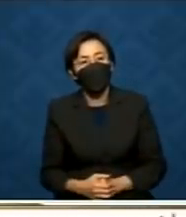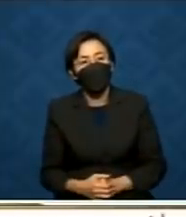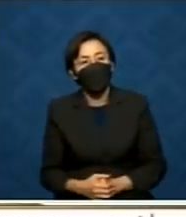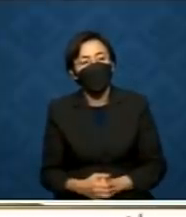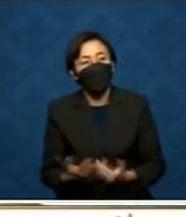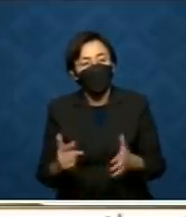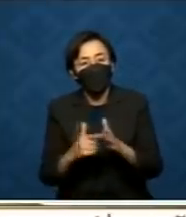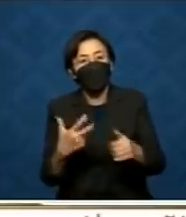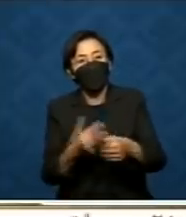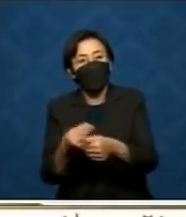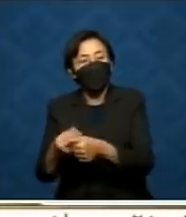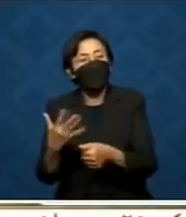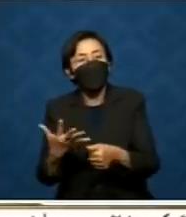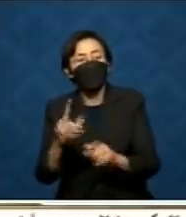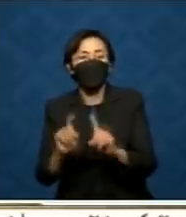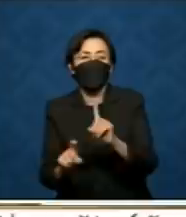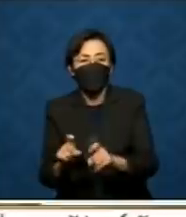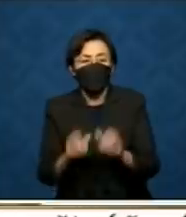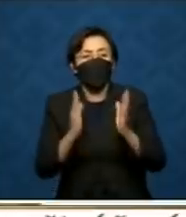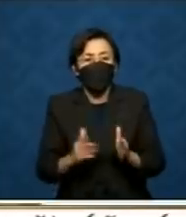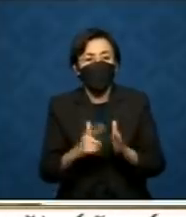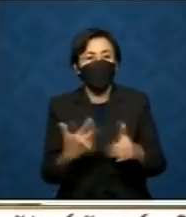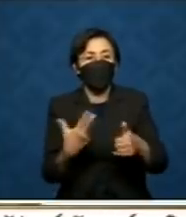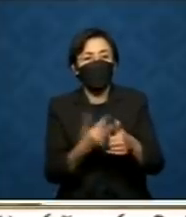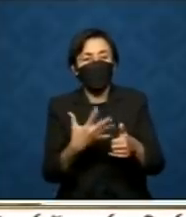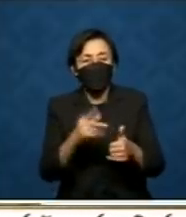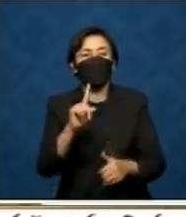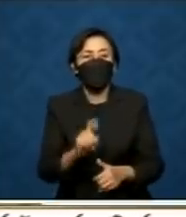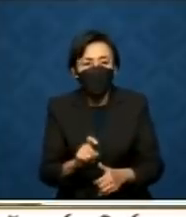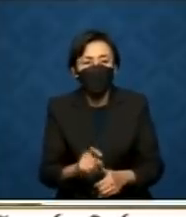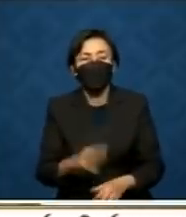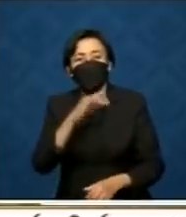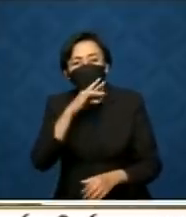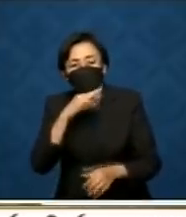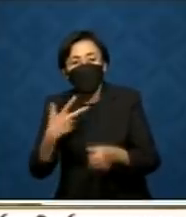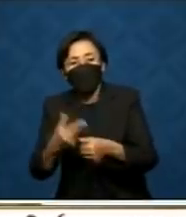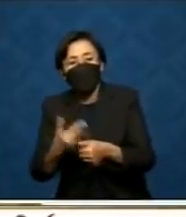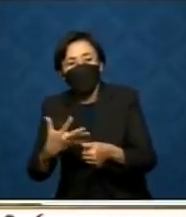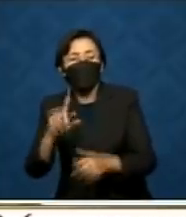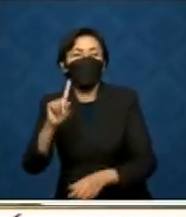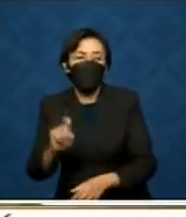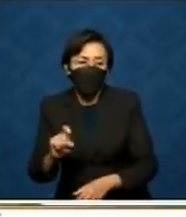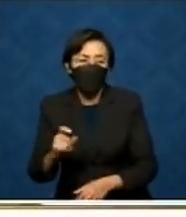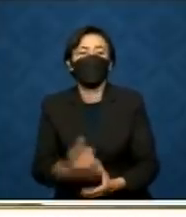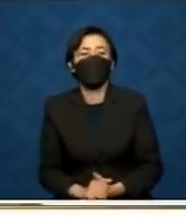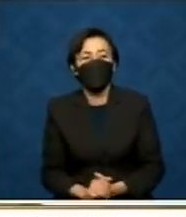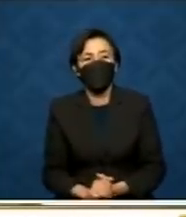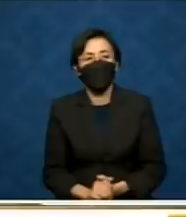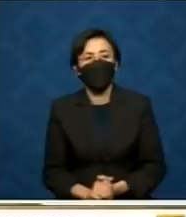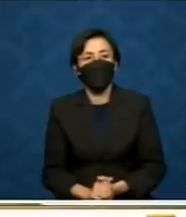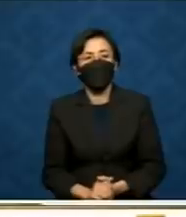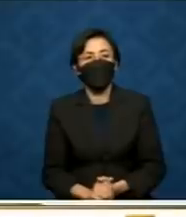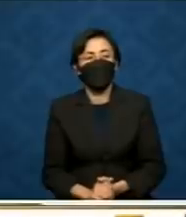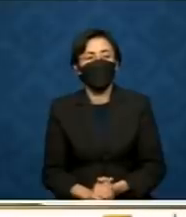นั้นก็ขาดวัคซีนก็ตายคนก็ขาดวัคซีนตายหมูก็ขาดก็ตายหนัง